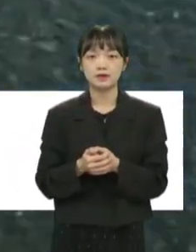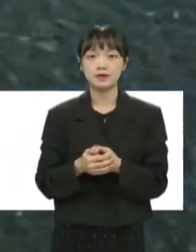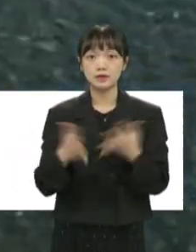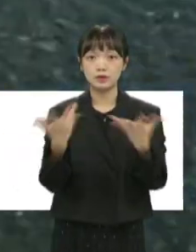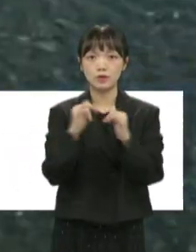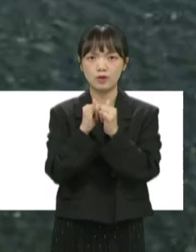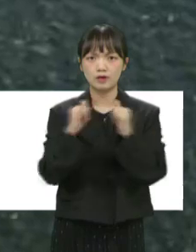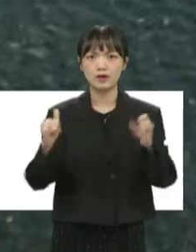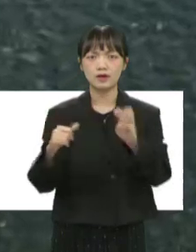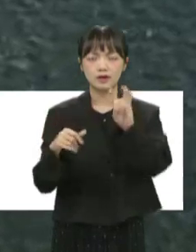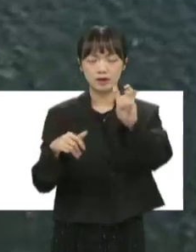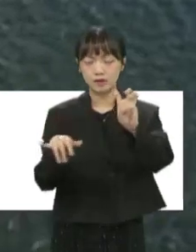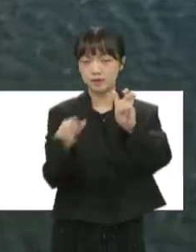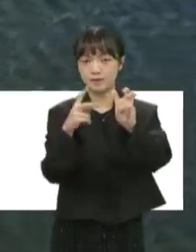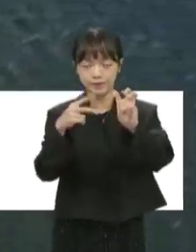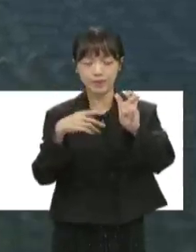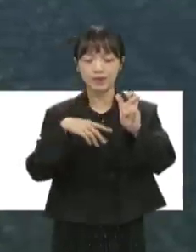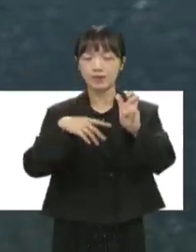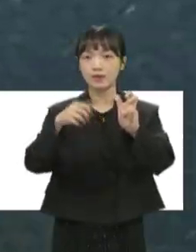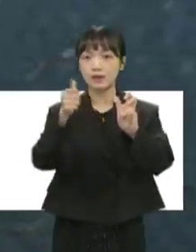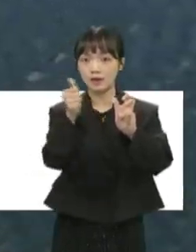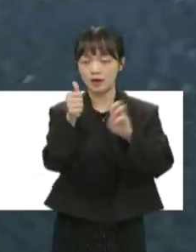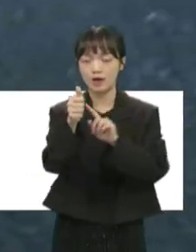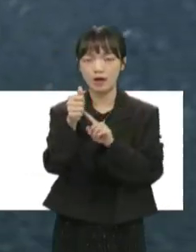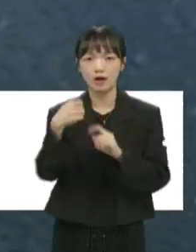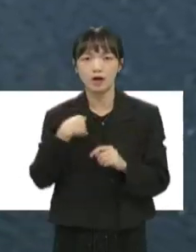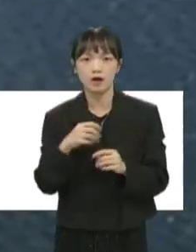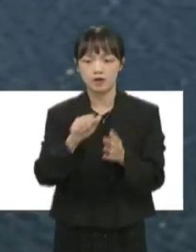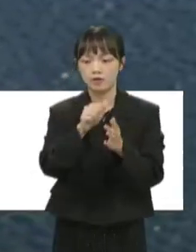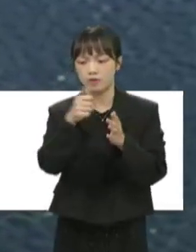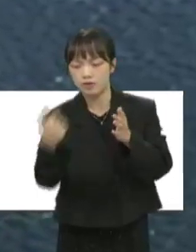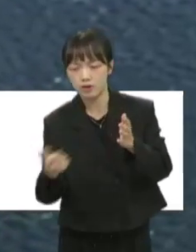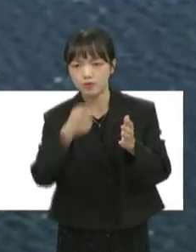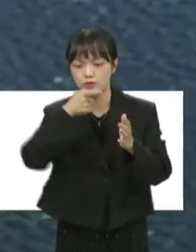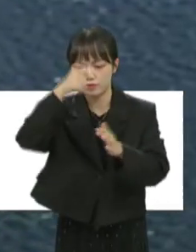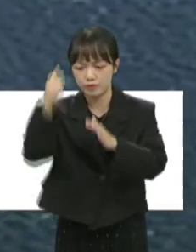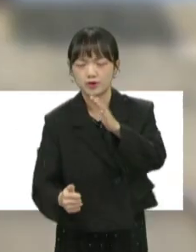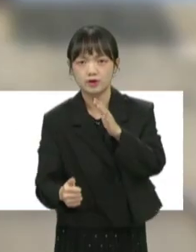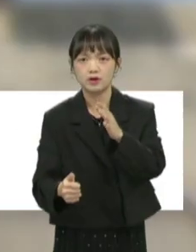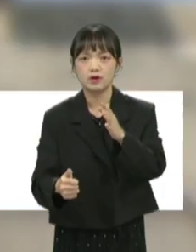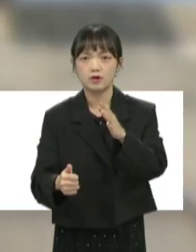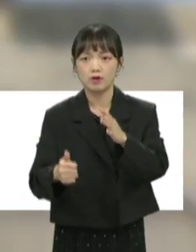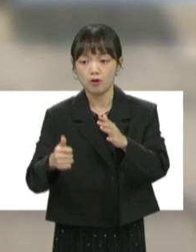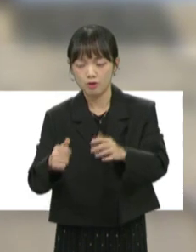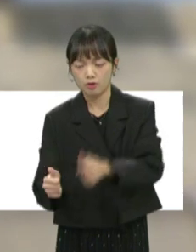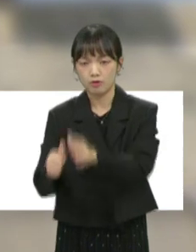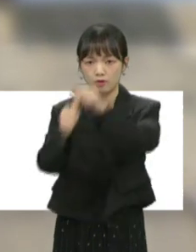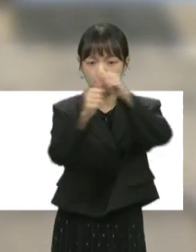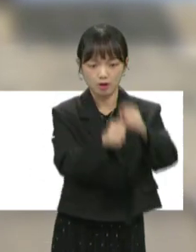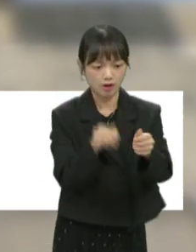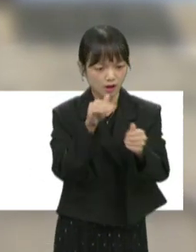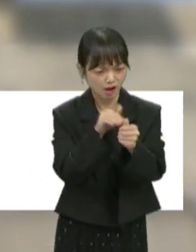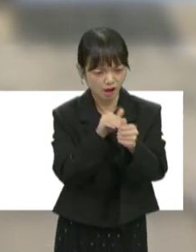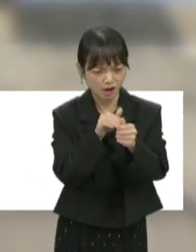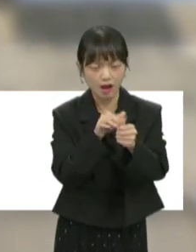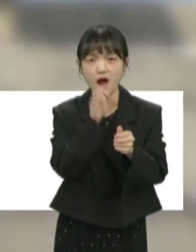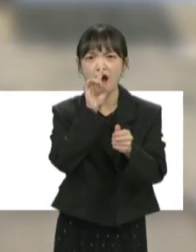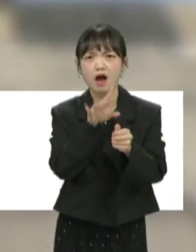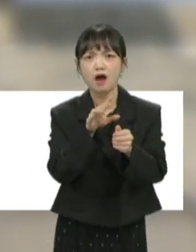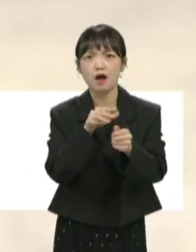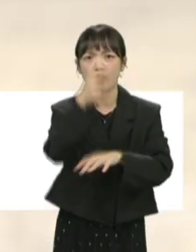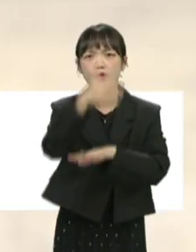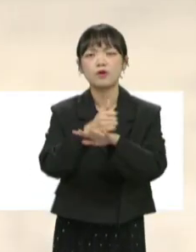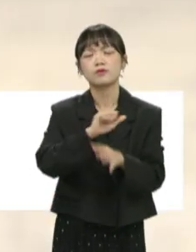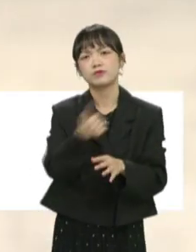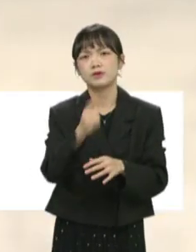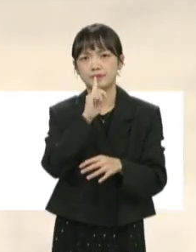남성이 바다에 빠져 의식이 없는 상태로 구조됐지만 결국 숨졌습니다 평택 해경은 30대 남성이